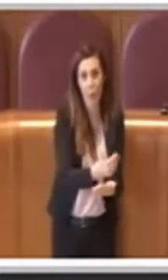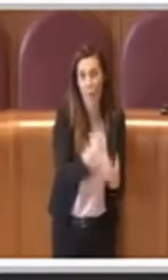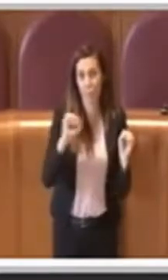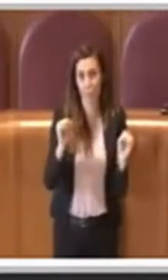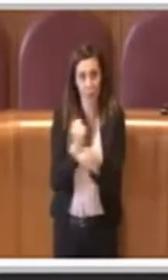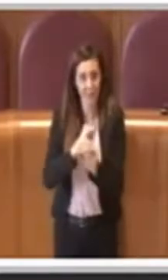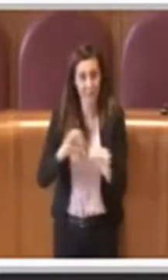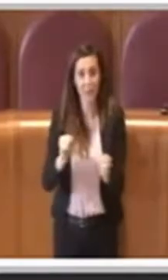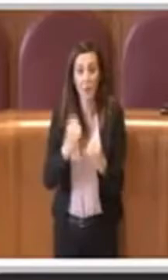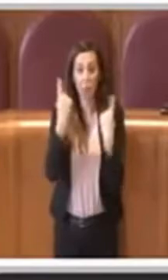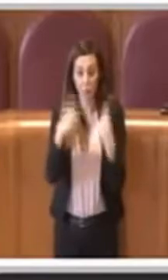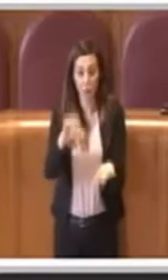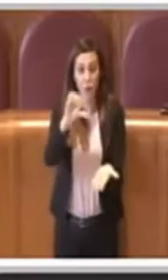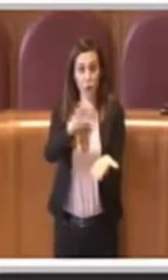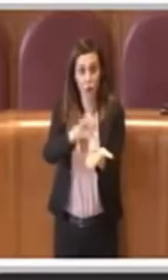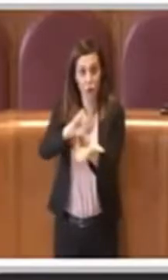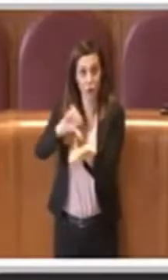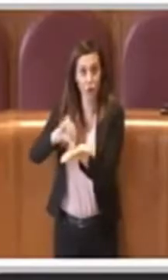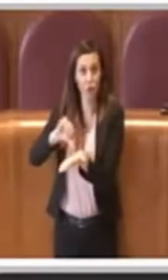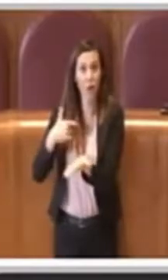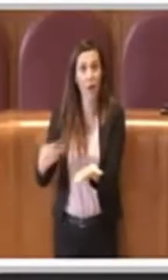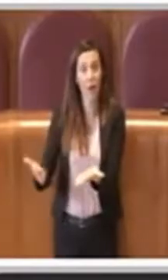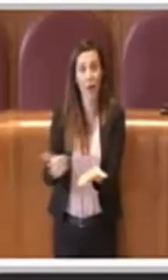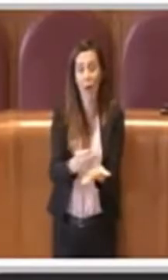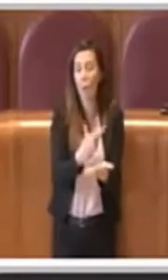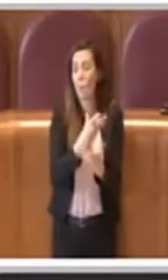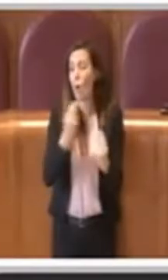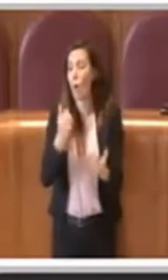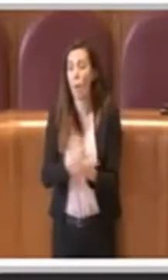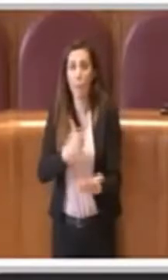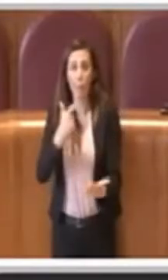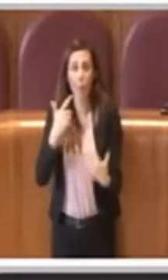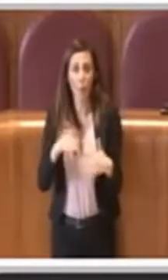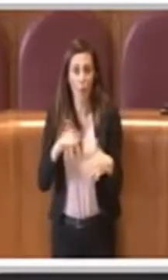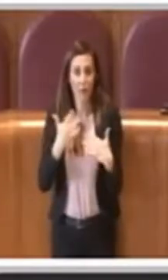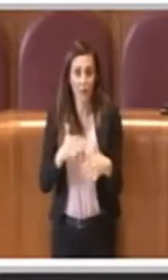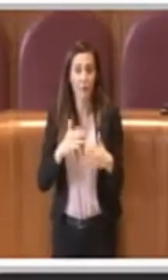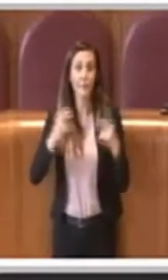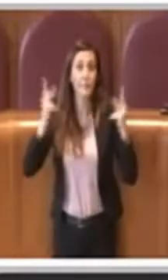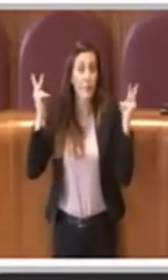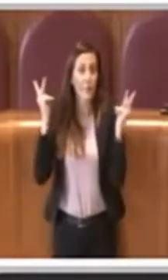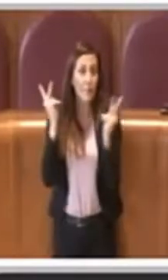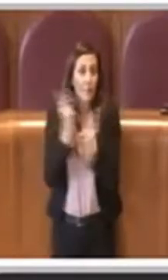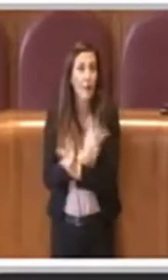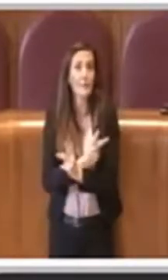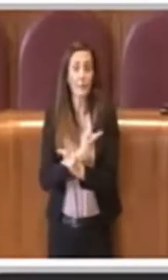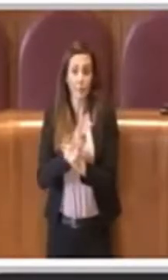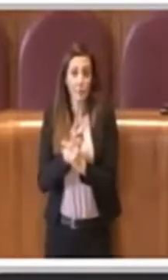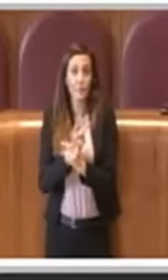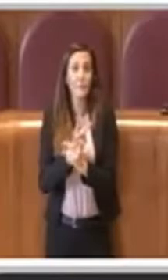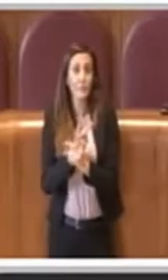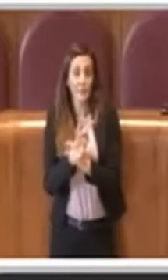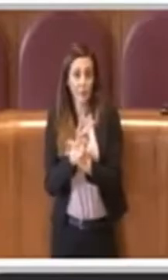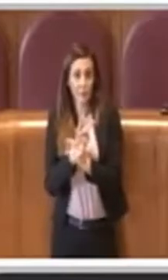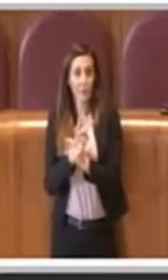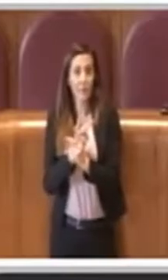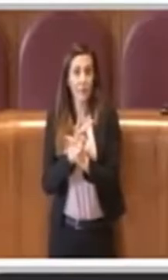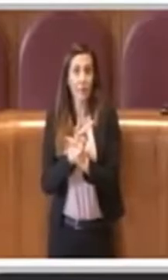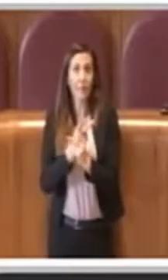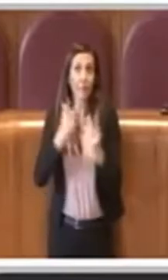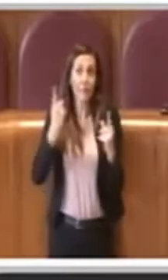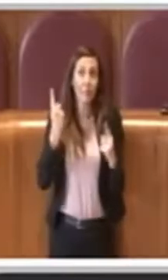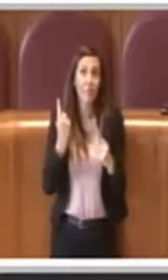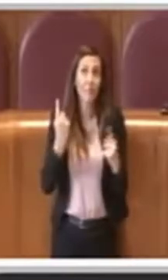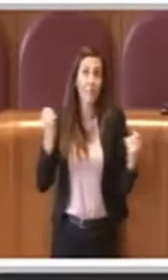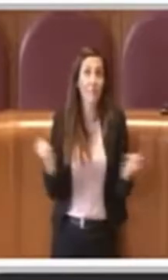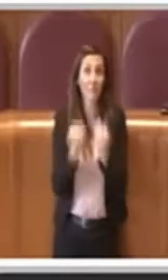molto importanti avere questi centri di raccolta. In realtà dovremmo fare un po' una